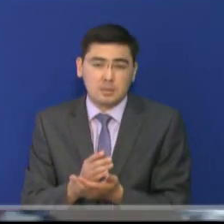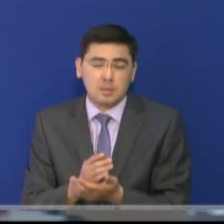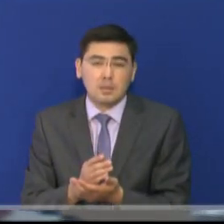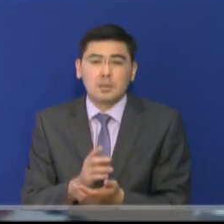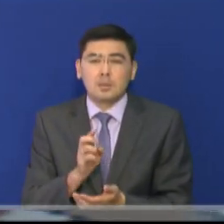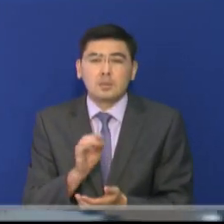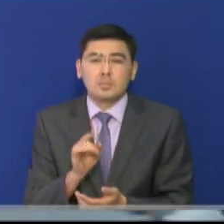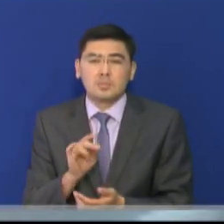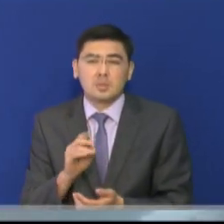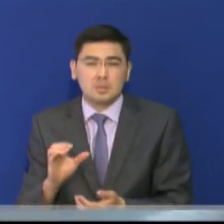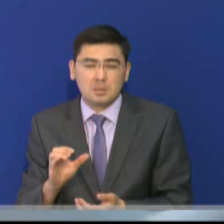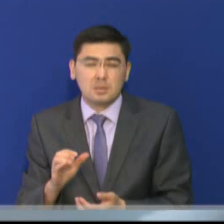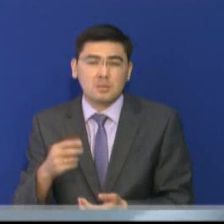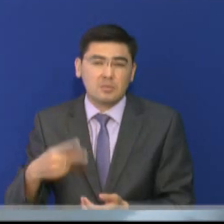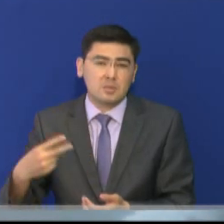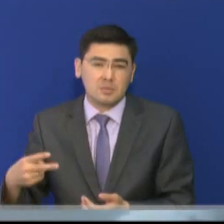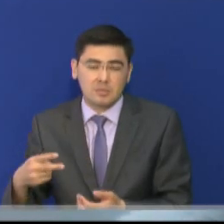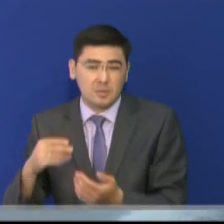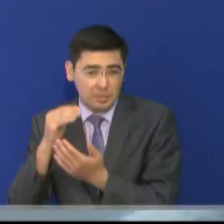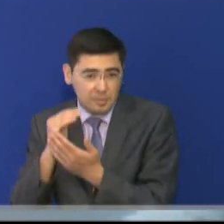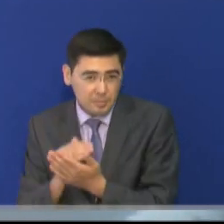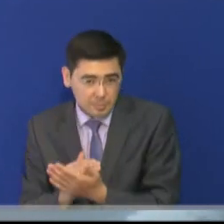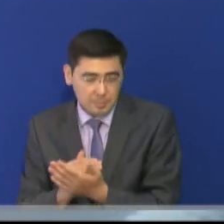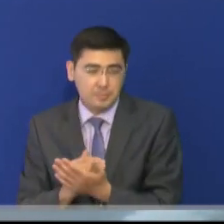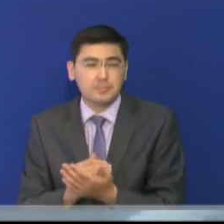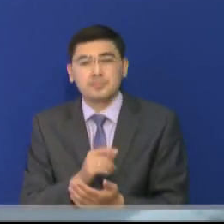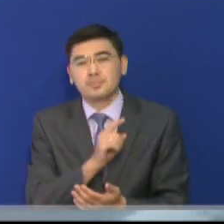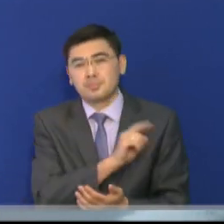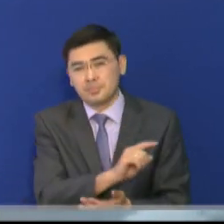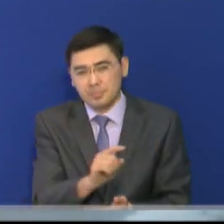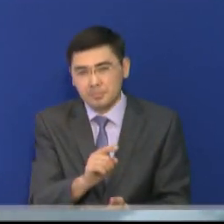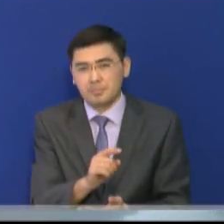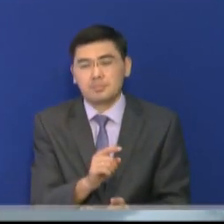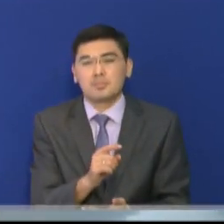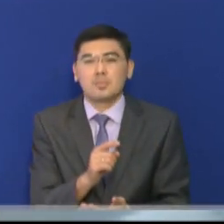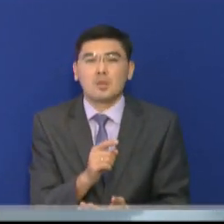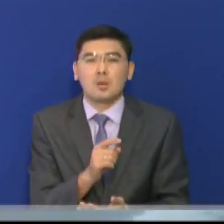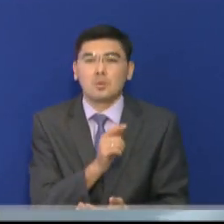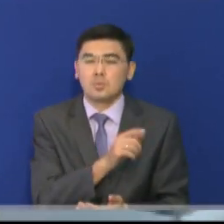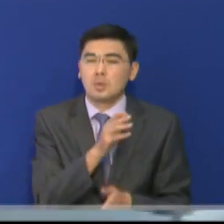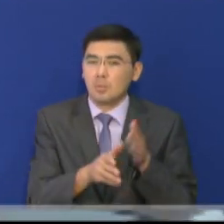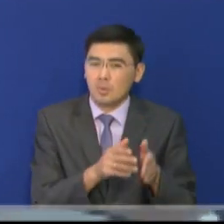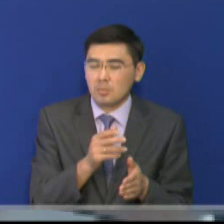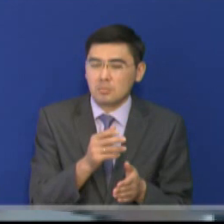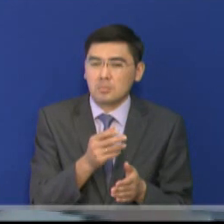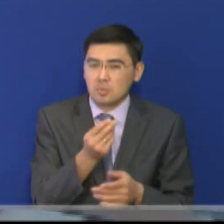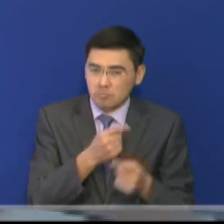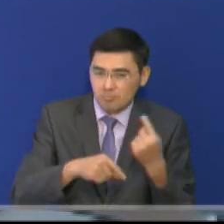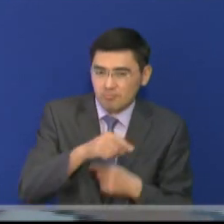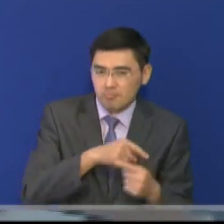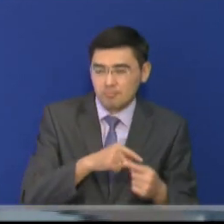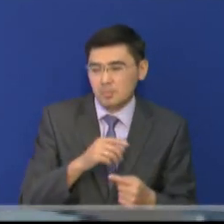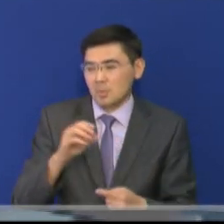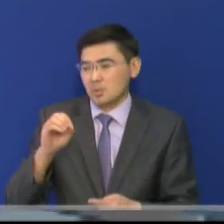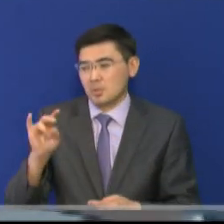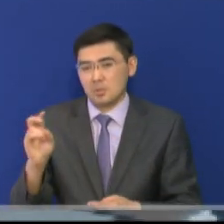2020», «Развитие производства отраслей экономики простых вещей», «Программа развития продуктивной занятости и массового предпринимательства «Инбек»,